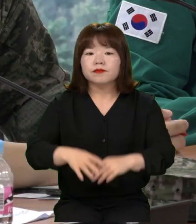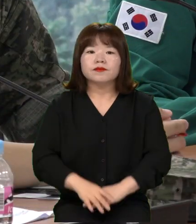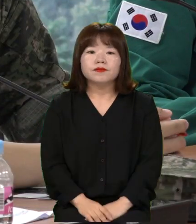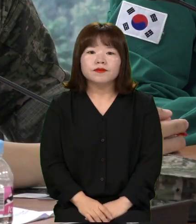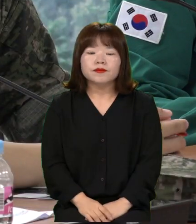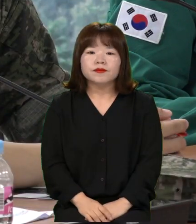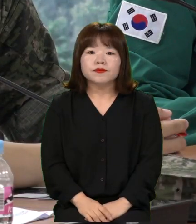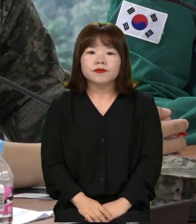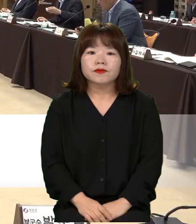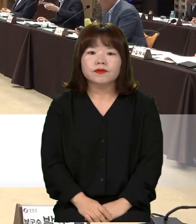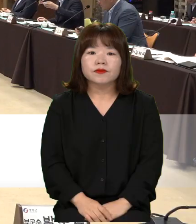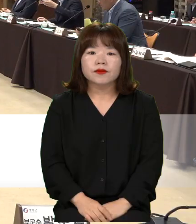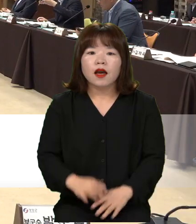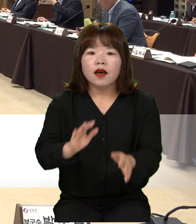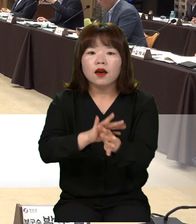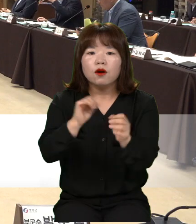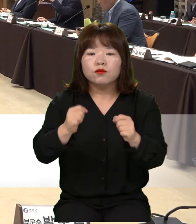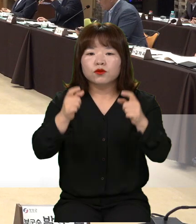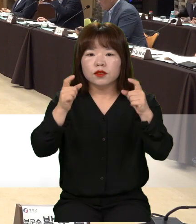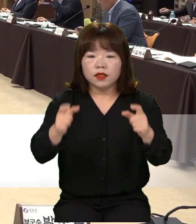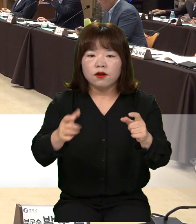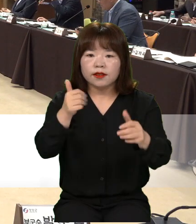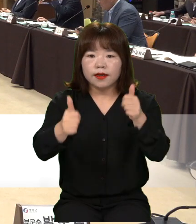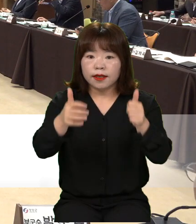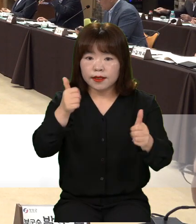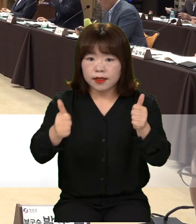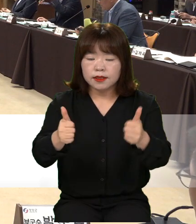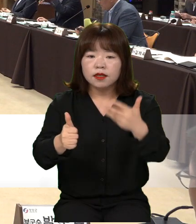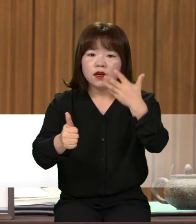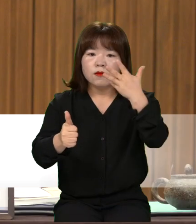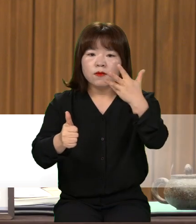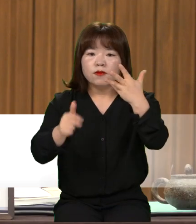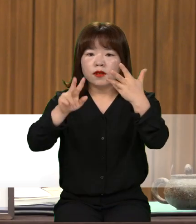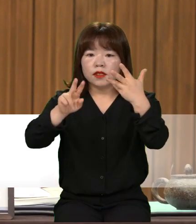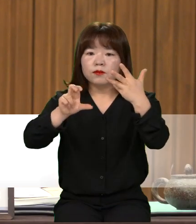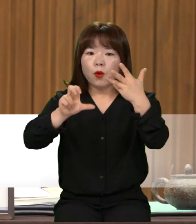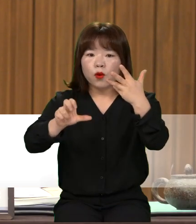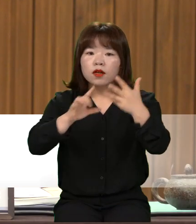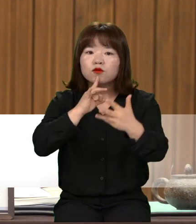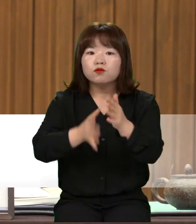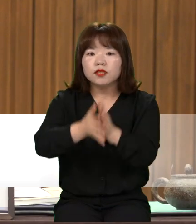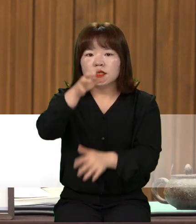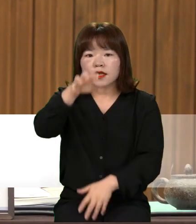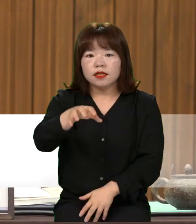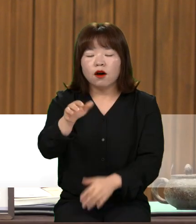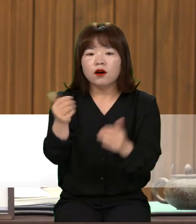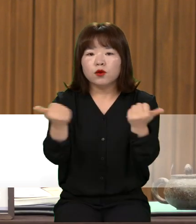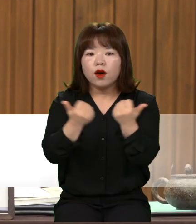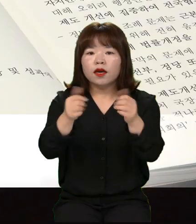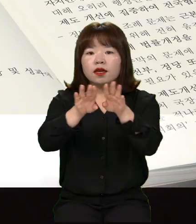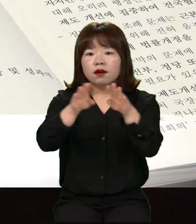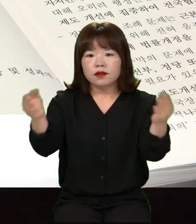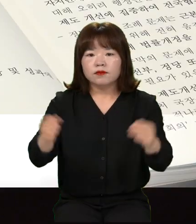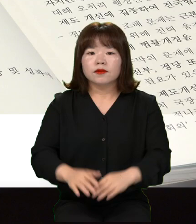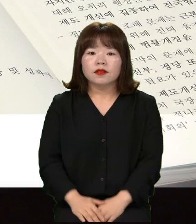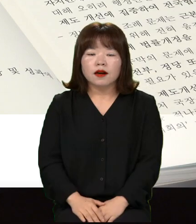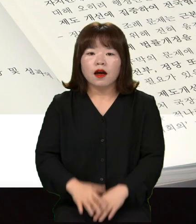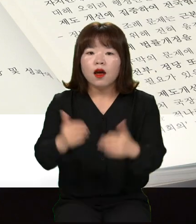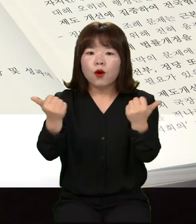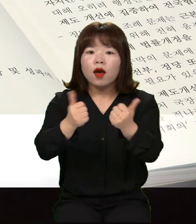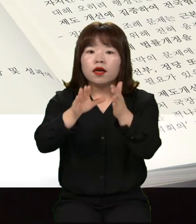대해 논의했습니다 경상북도 시장 군수협의회는 25일 구미시에서 정기회의를 개최했습니다